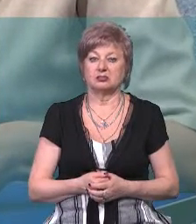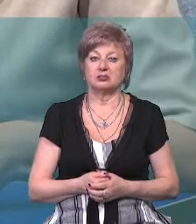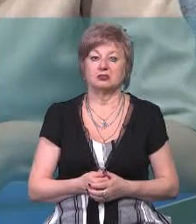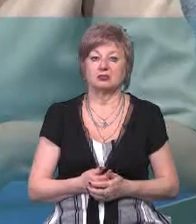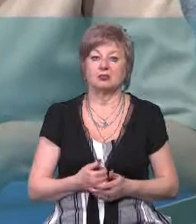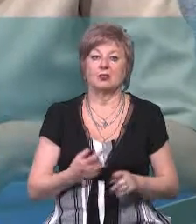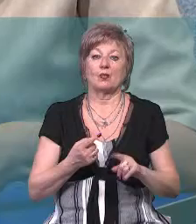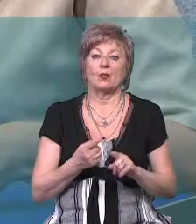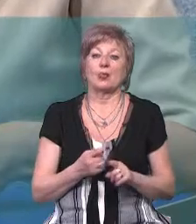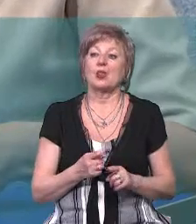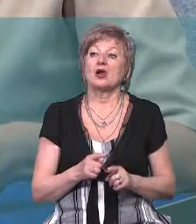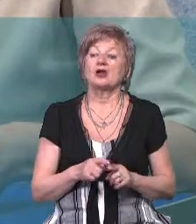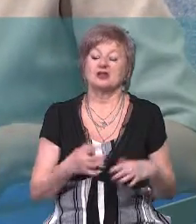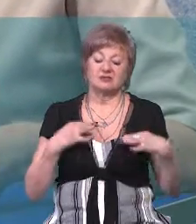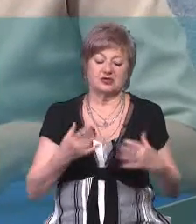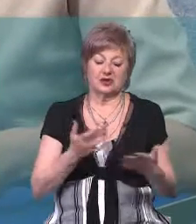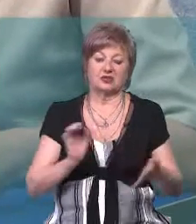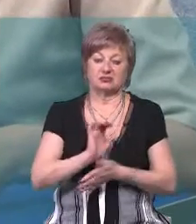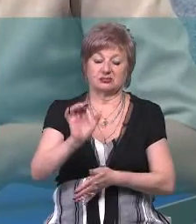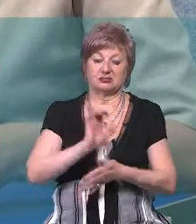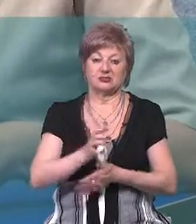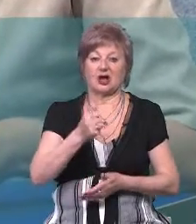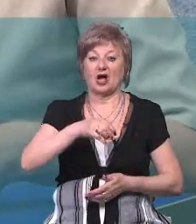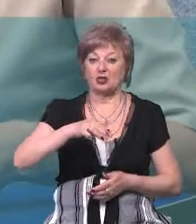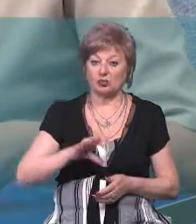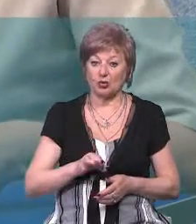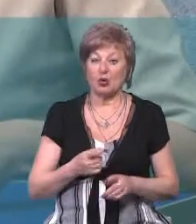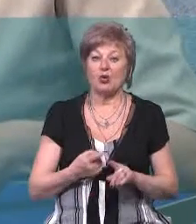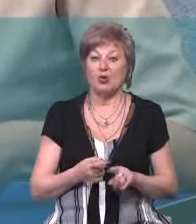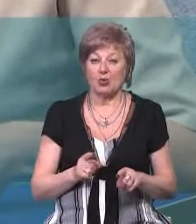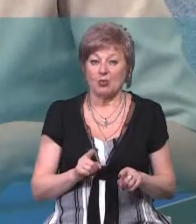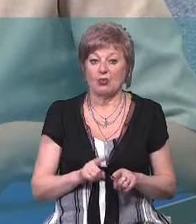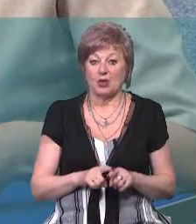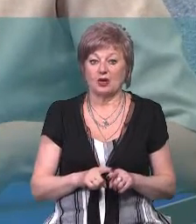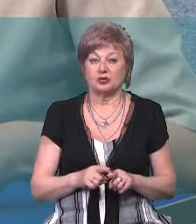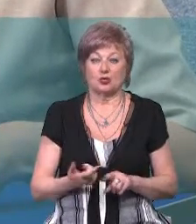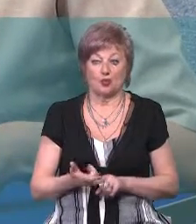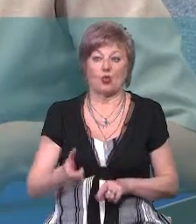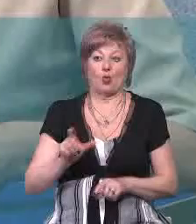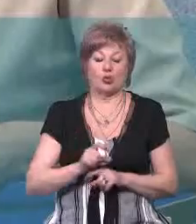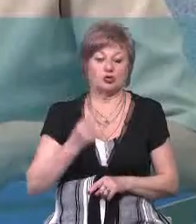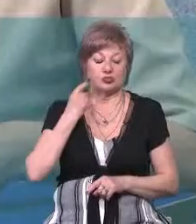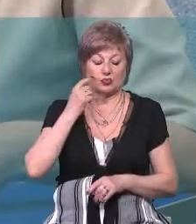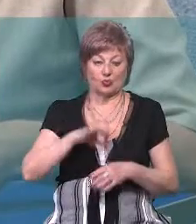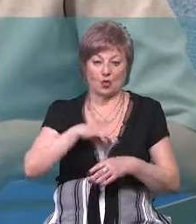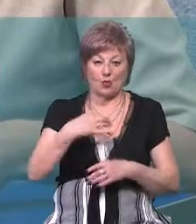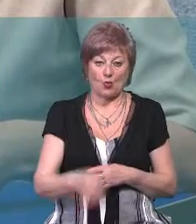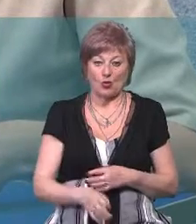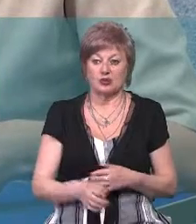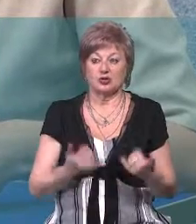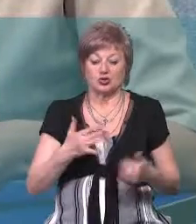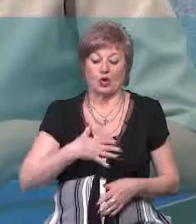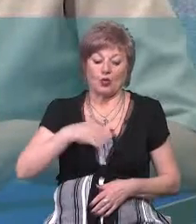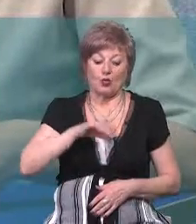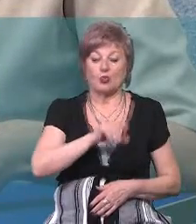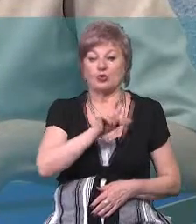з допомогою на фронт. Да. І тому саме так це дуже обурило. Ну, це боляче, тому що зараз гинуть люди.